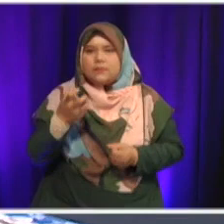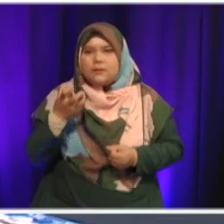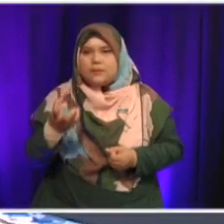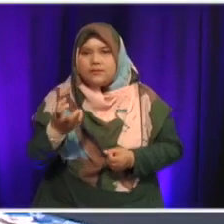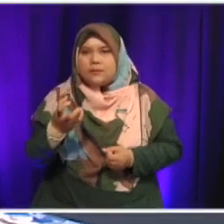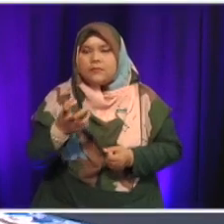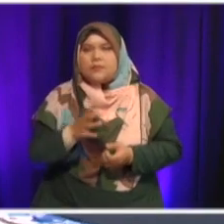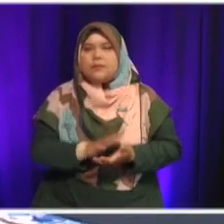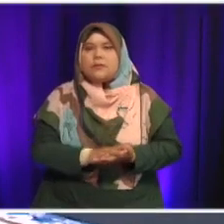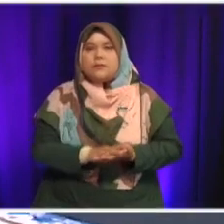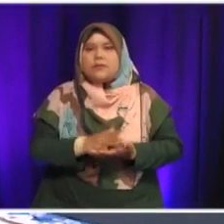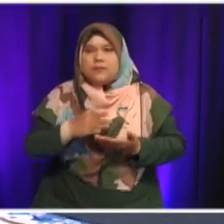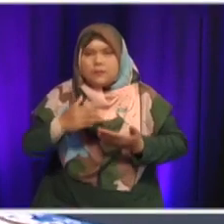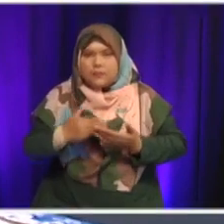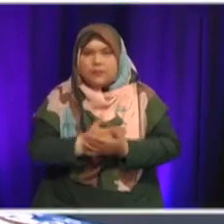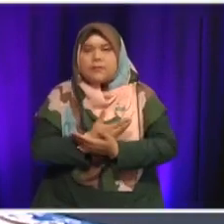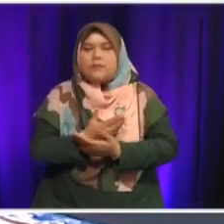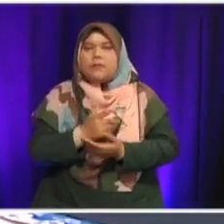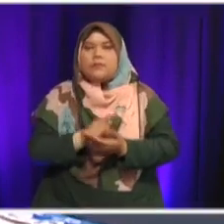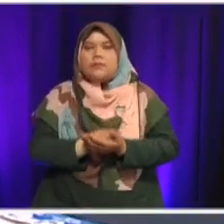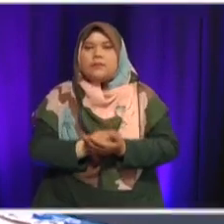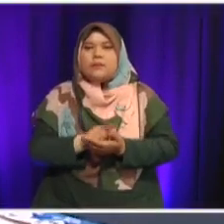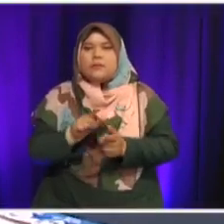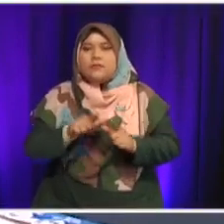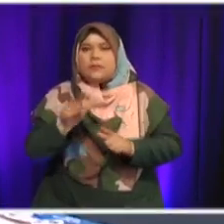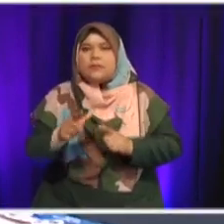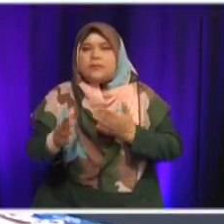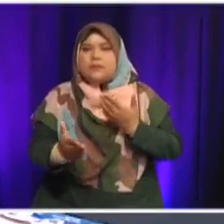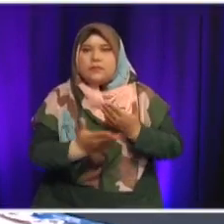barulah langkahnya selesai